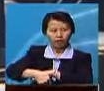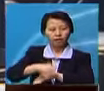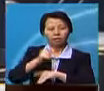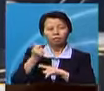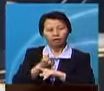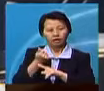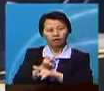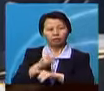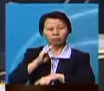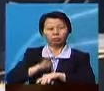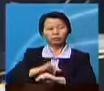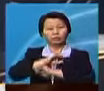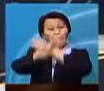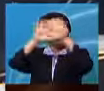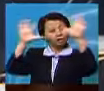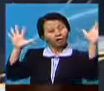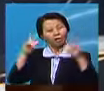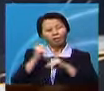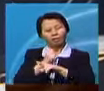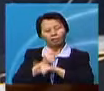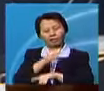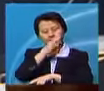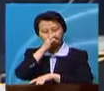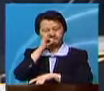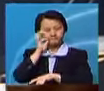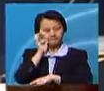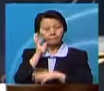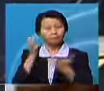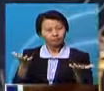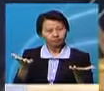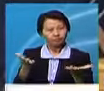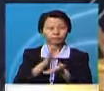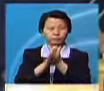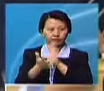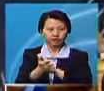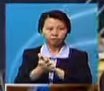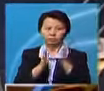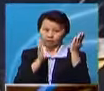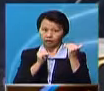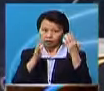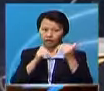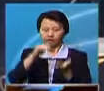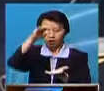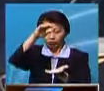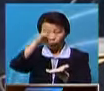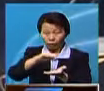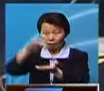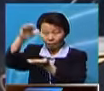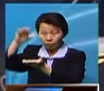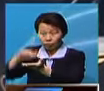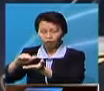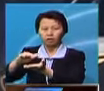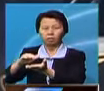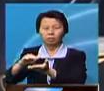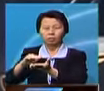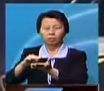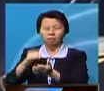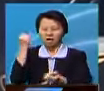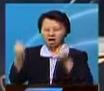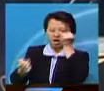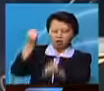beramal pada waktu siang hari lah. Jadi harap kurang sikit lah.